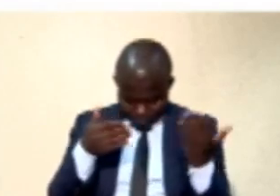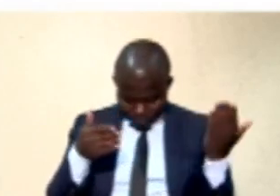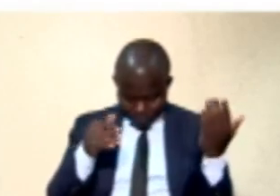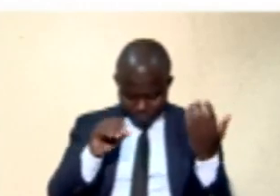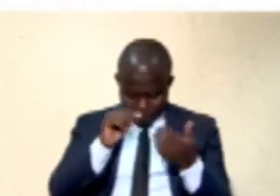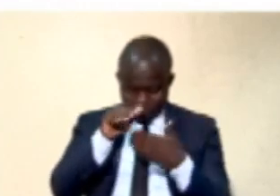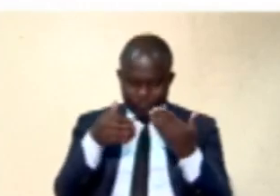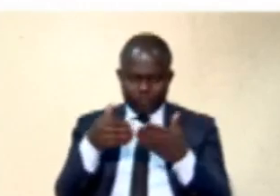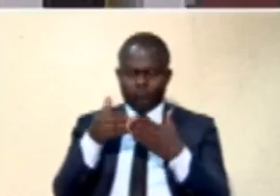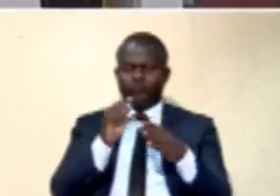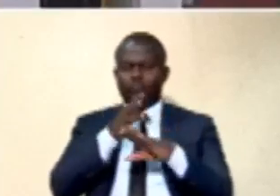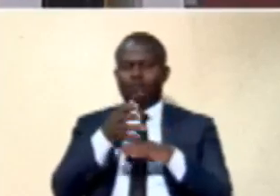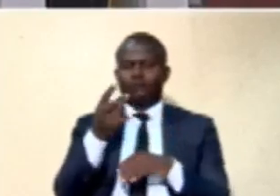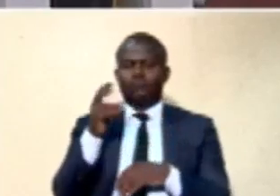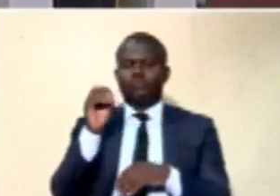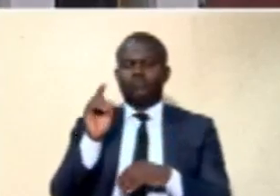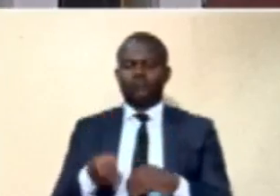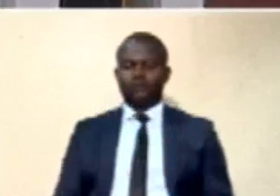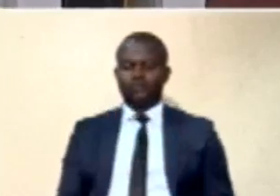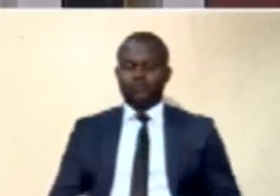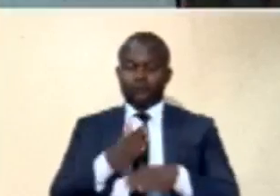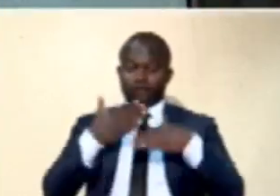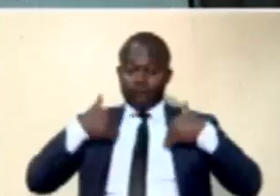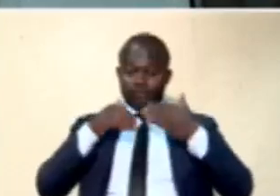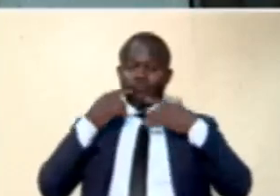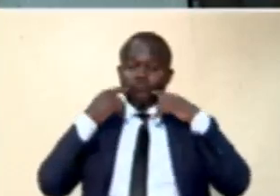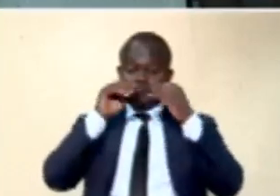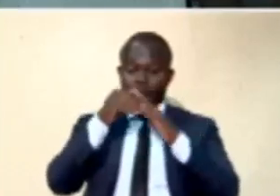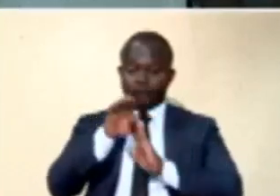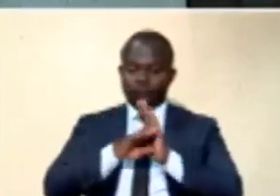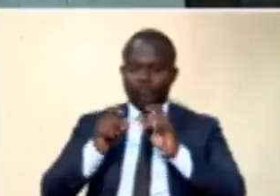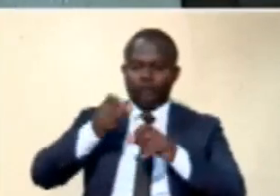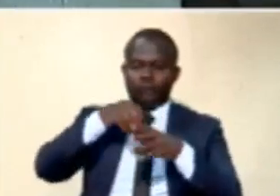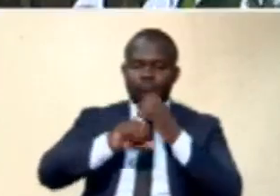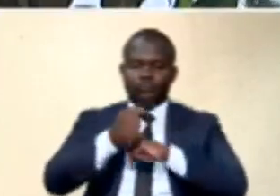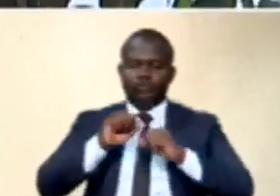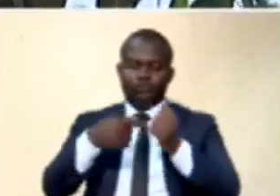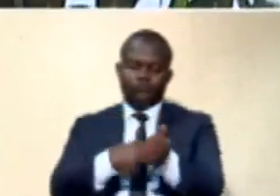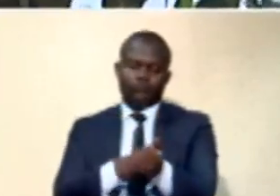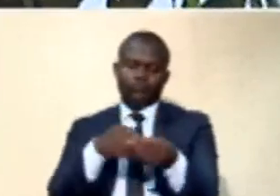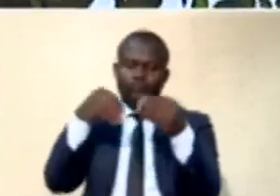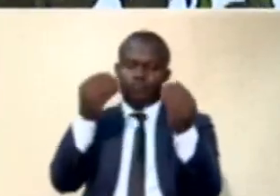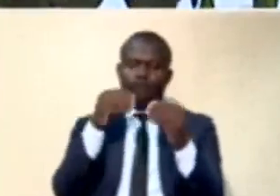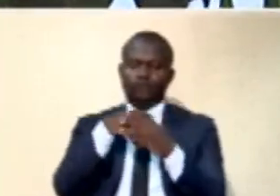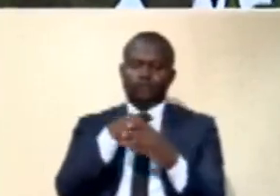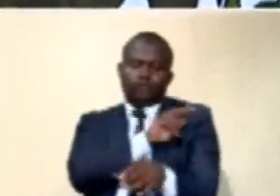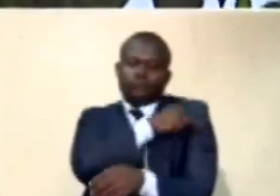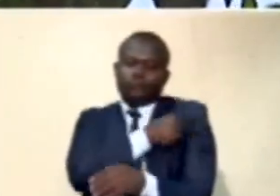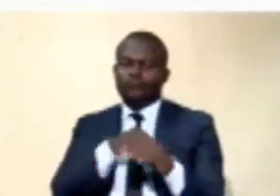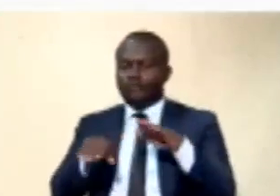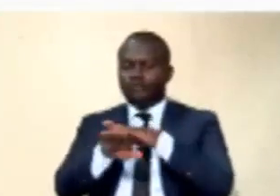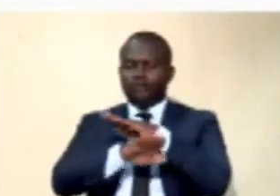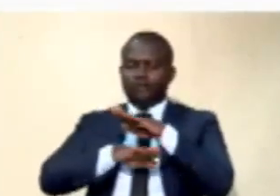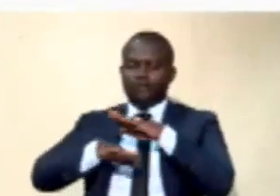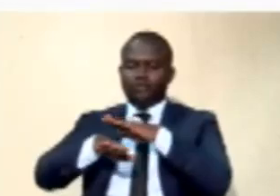hafi abakozi barenga 20. Minisiteri y'Ubuzima inavuga ko hari gahunda yo kongera ibikorwa by'ubuvuzi bitangirwa ku ivuriro